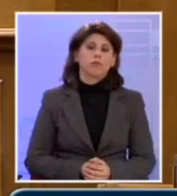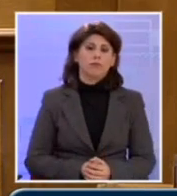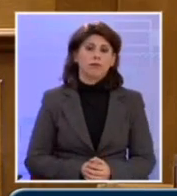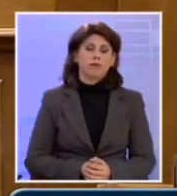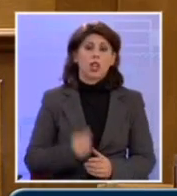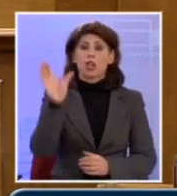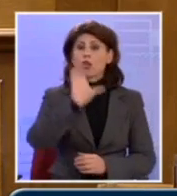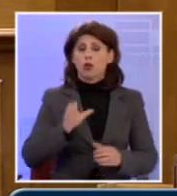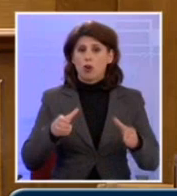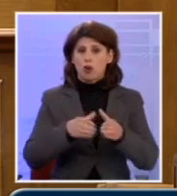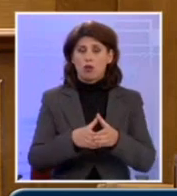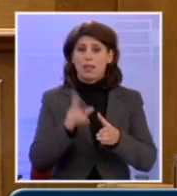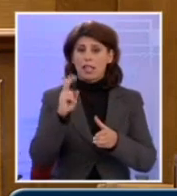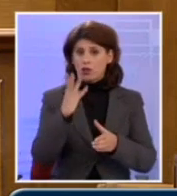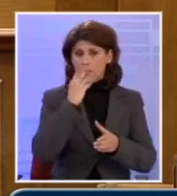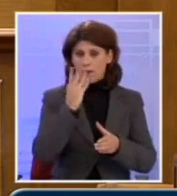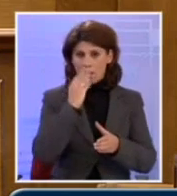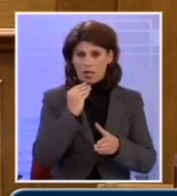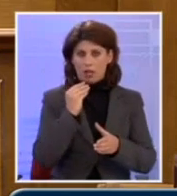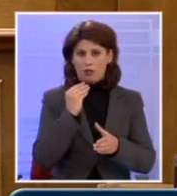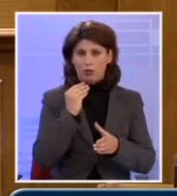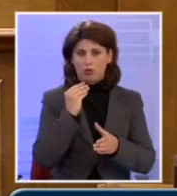Στο Eurogroup της 20ης του Φλεβάρη